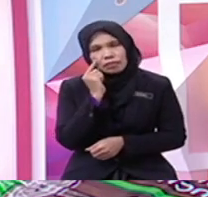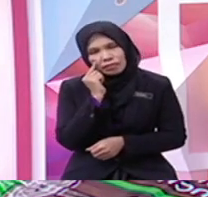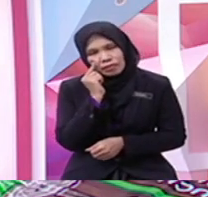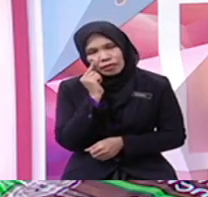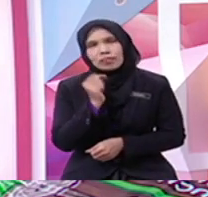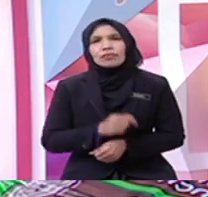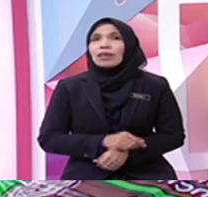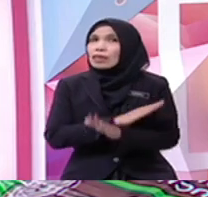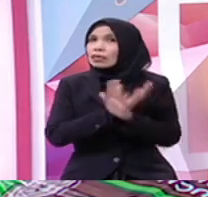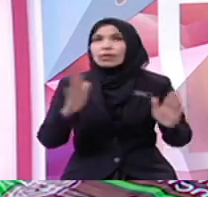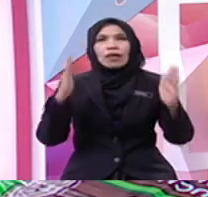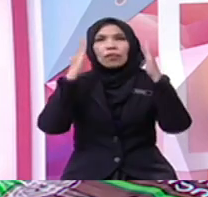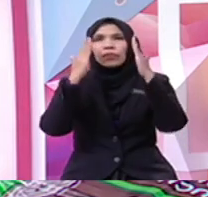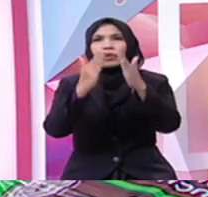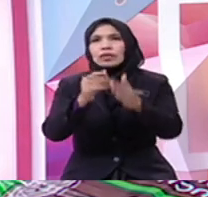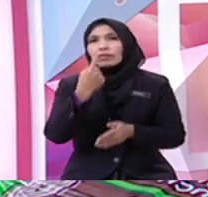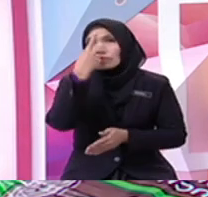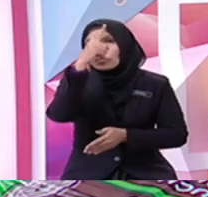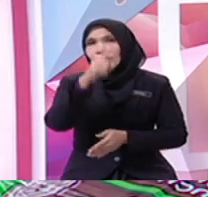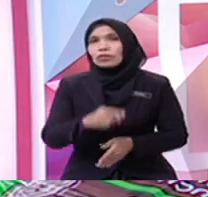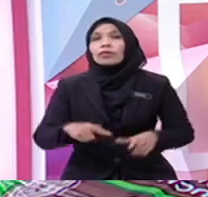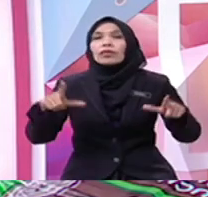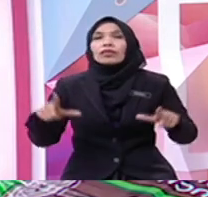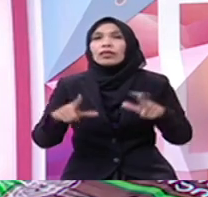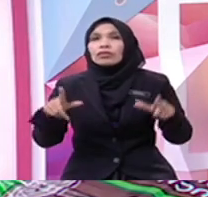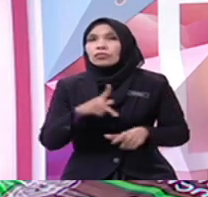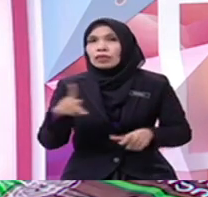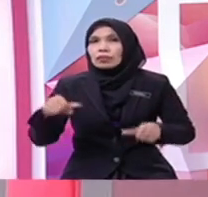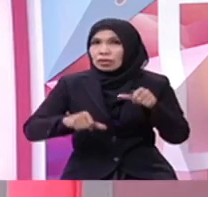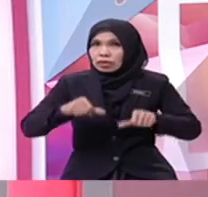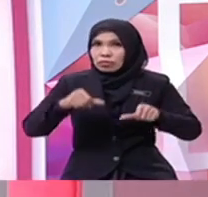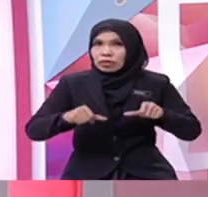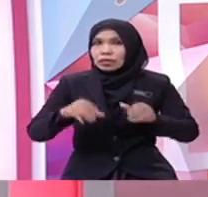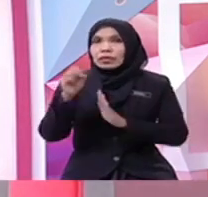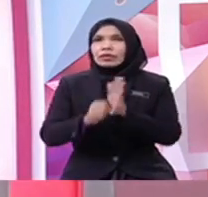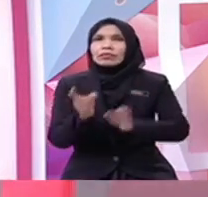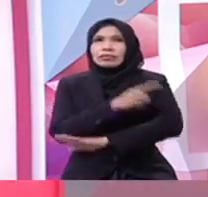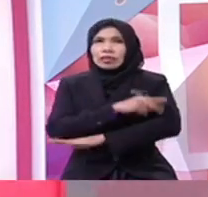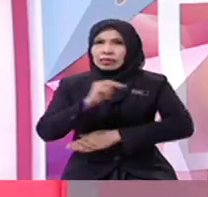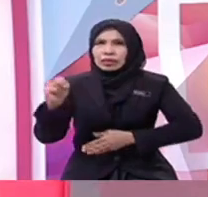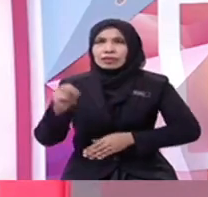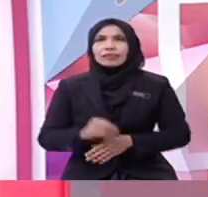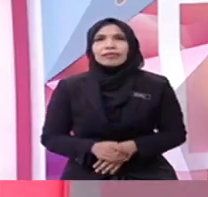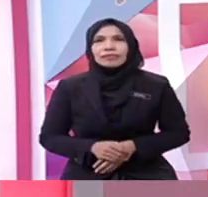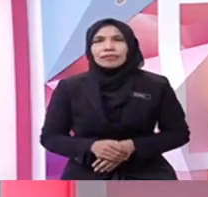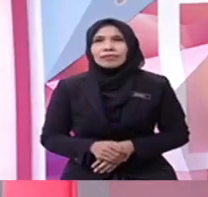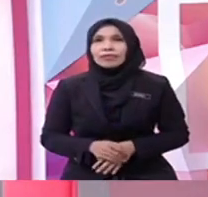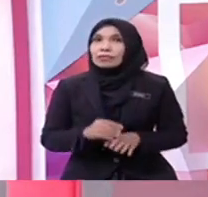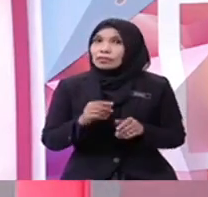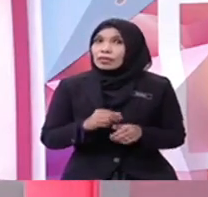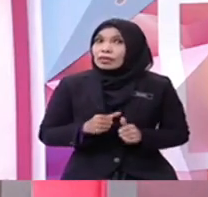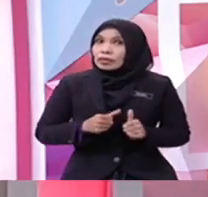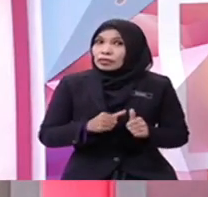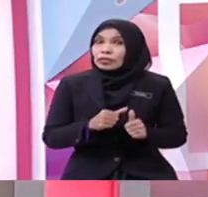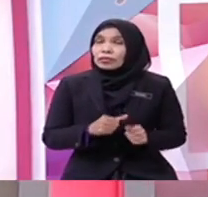seharian kita nah oke dan yang terakhir adalah pemikirannya positif Oke kalau